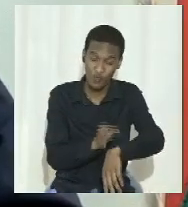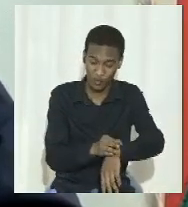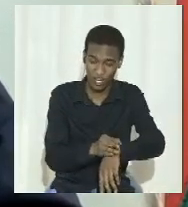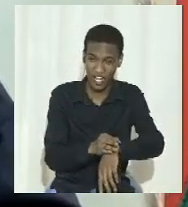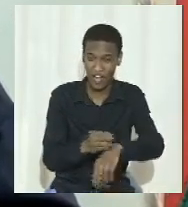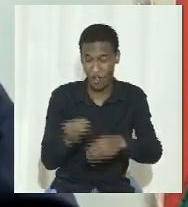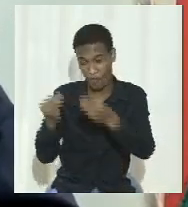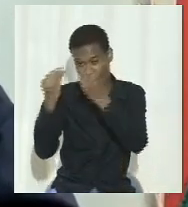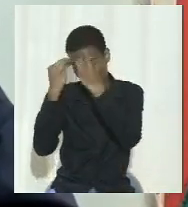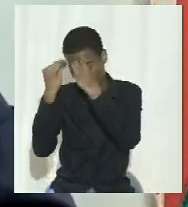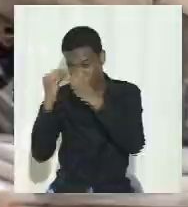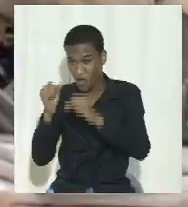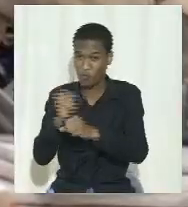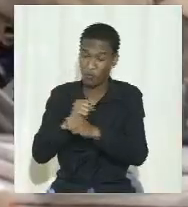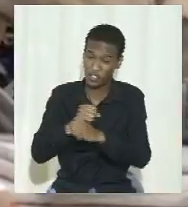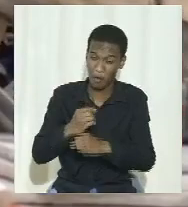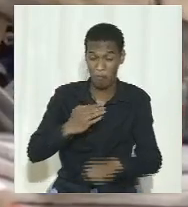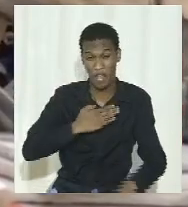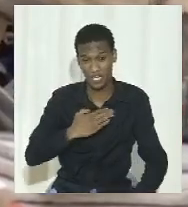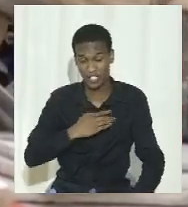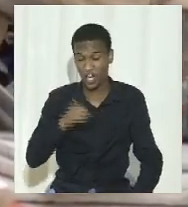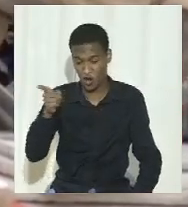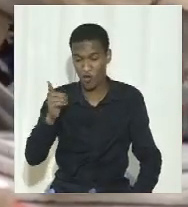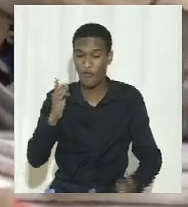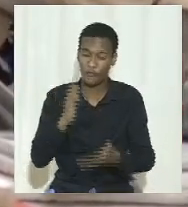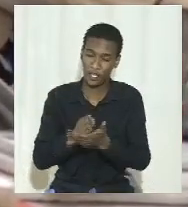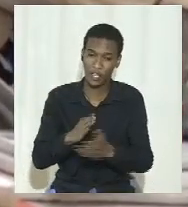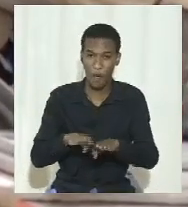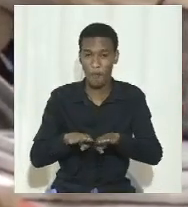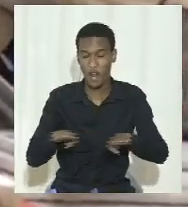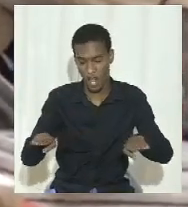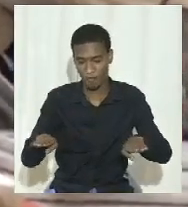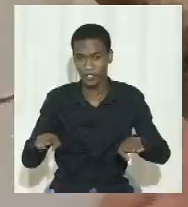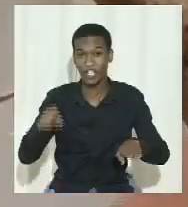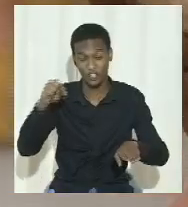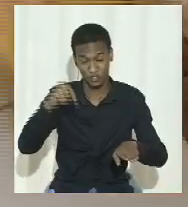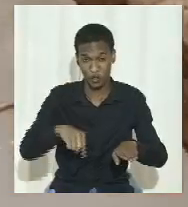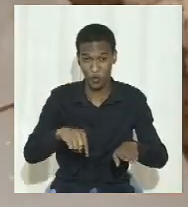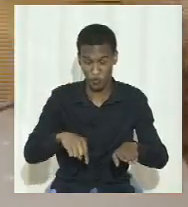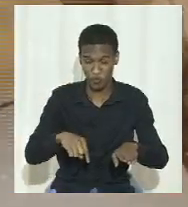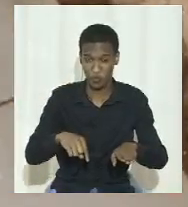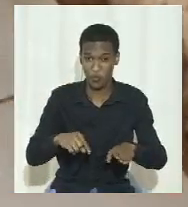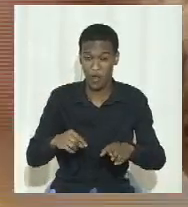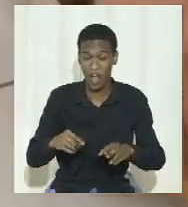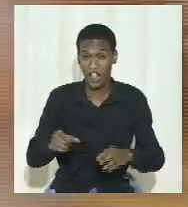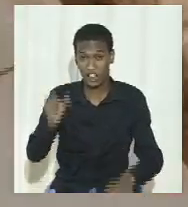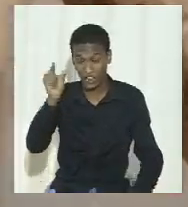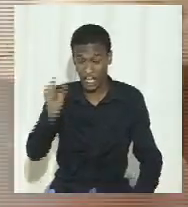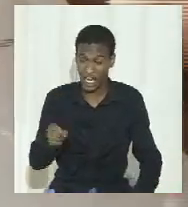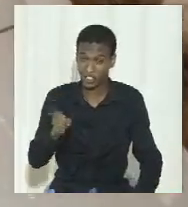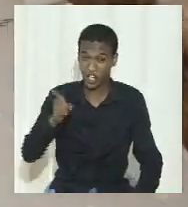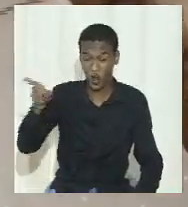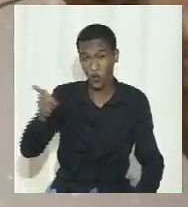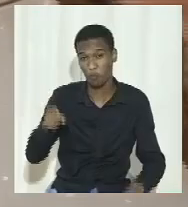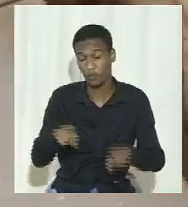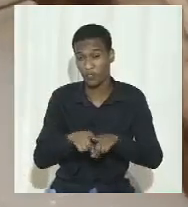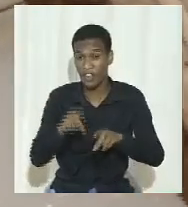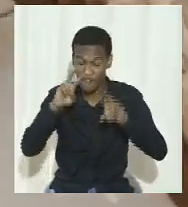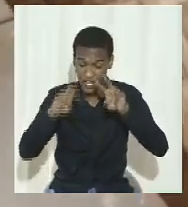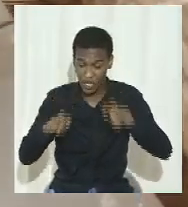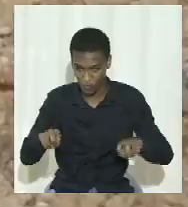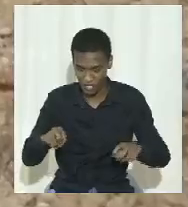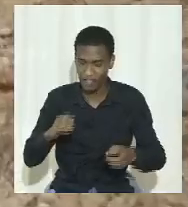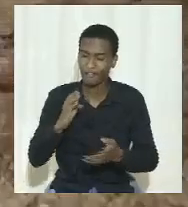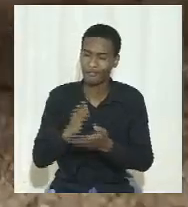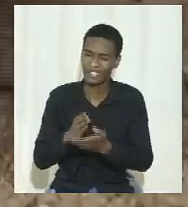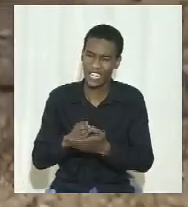ny matière scientifique satria ireo ny tena latsaka zany tamin'ity donitia ary efa hifandamina ny